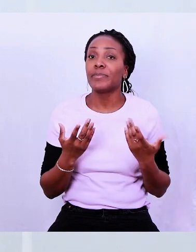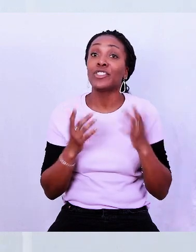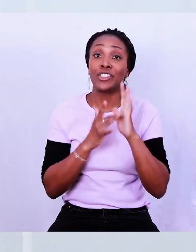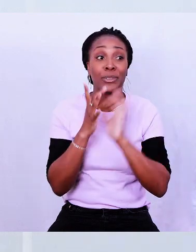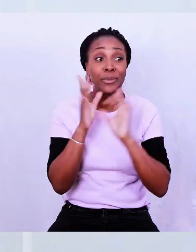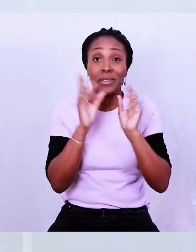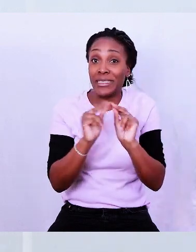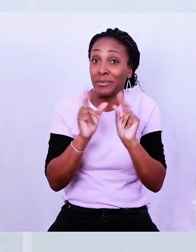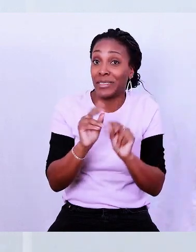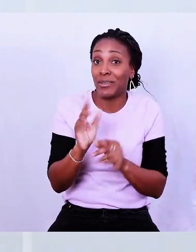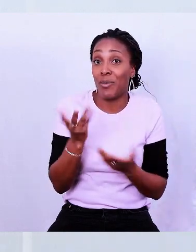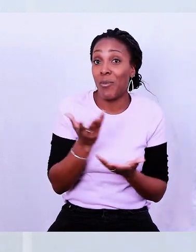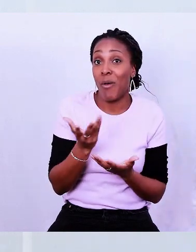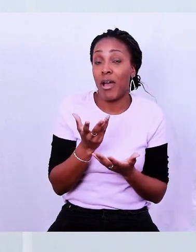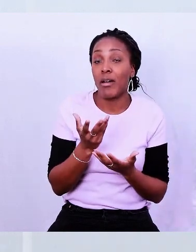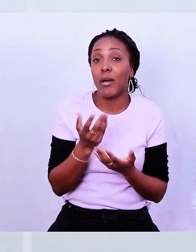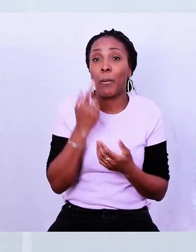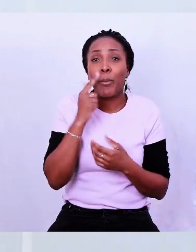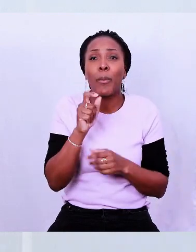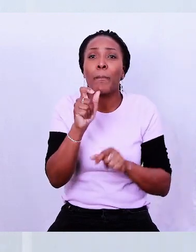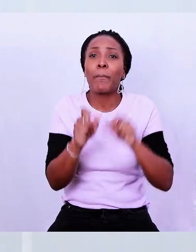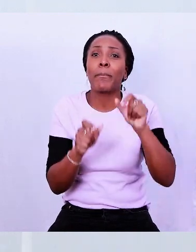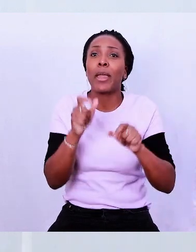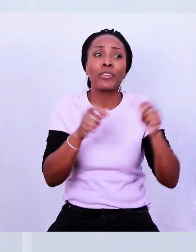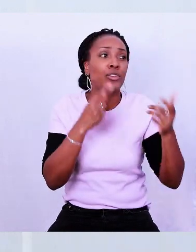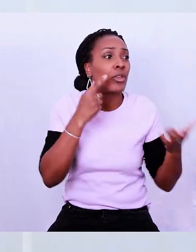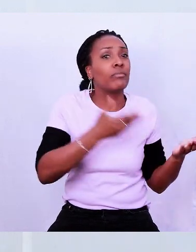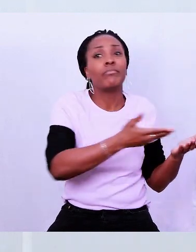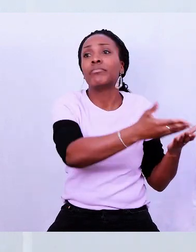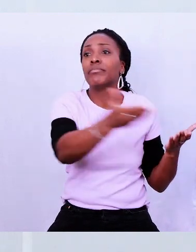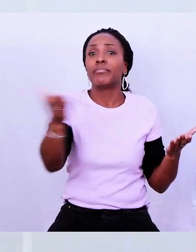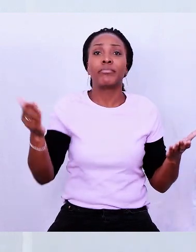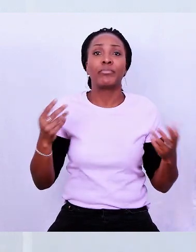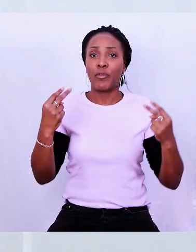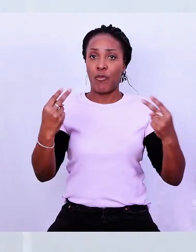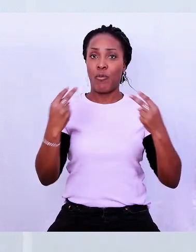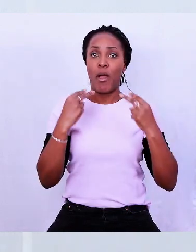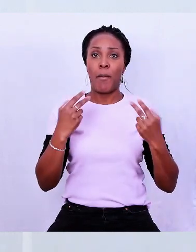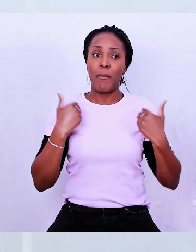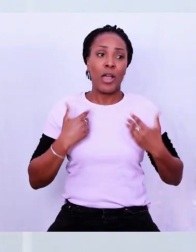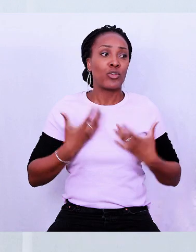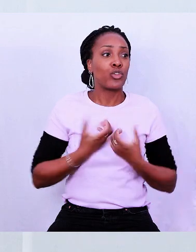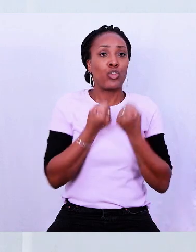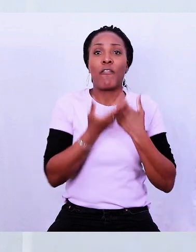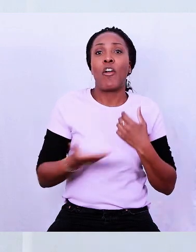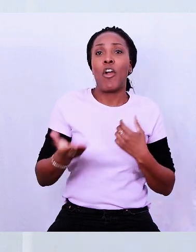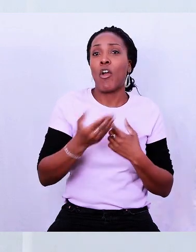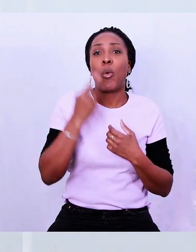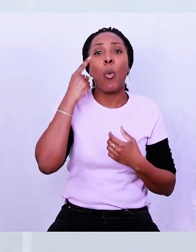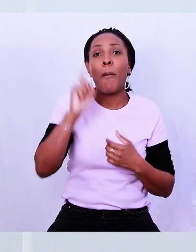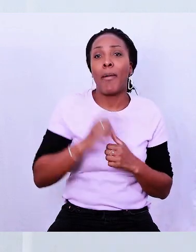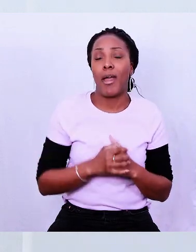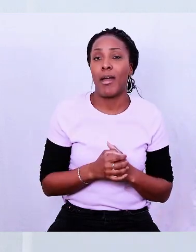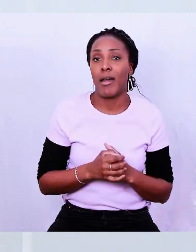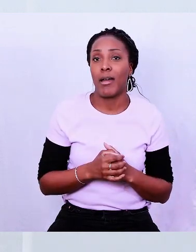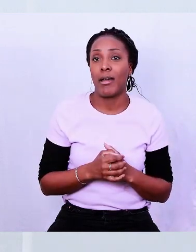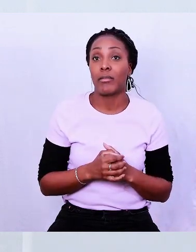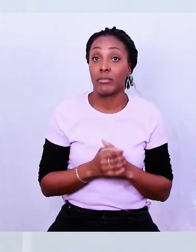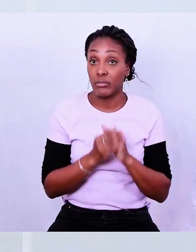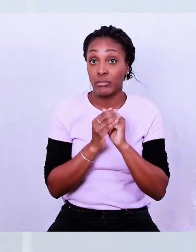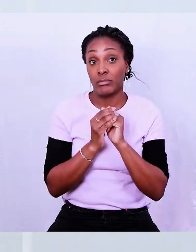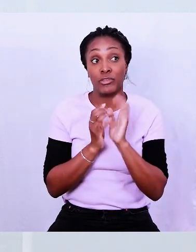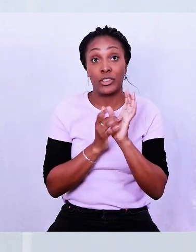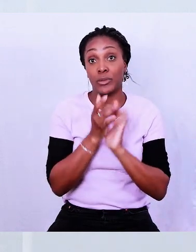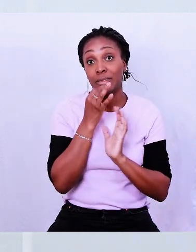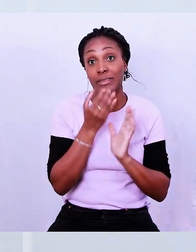de parler là à ceux et celles qui sont en face de lui, qui ne le reconnaissent pas comme sauveur, tout simplement. Et qui disent, en clair, la Bible nous dit que